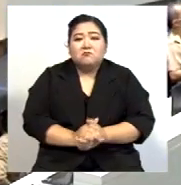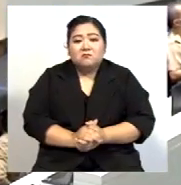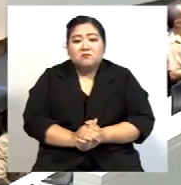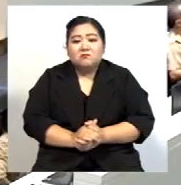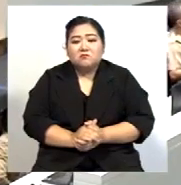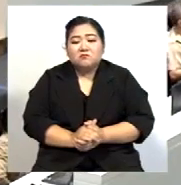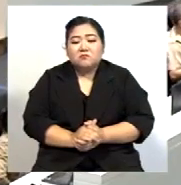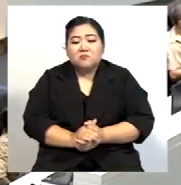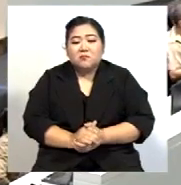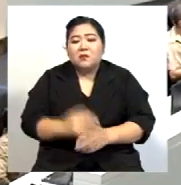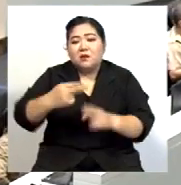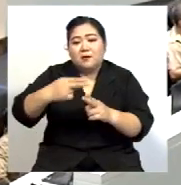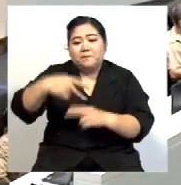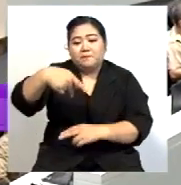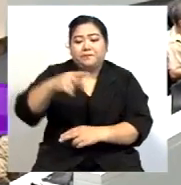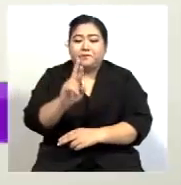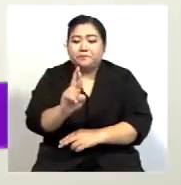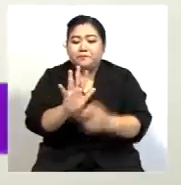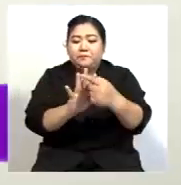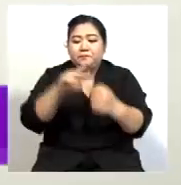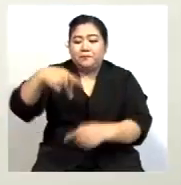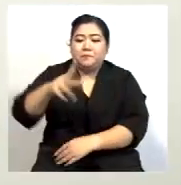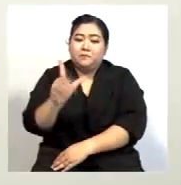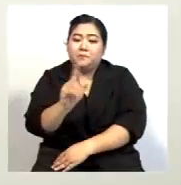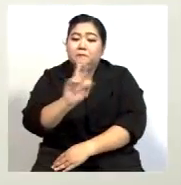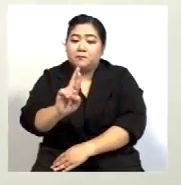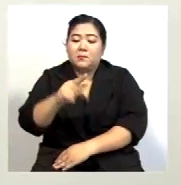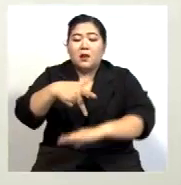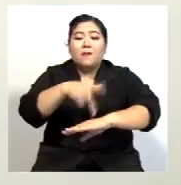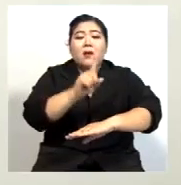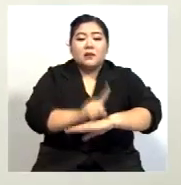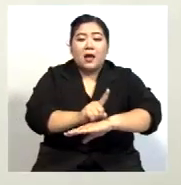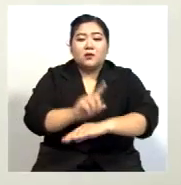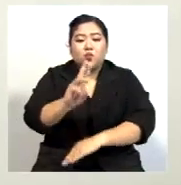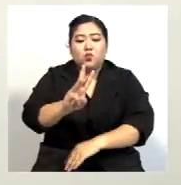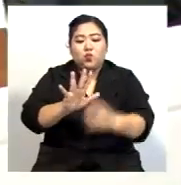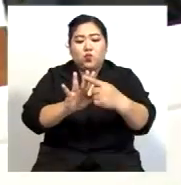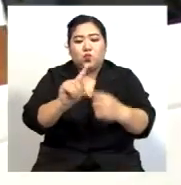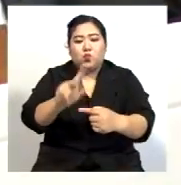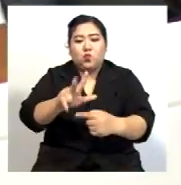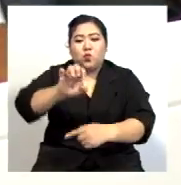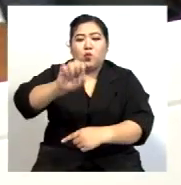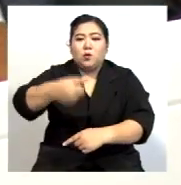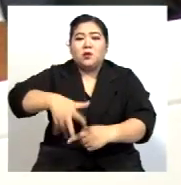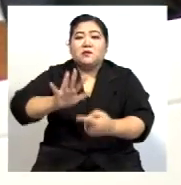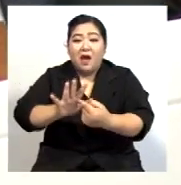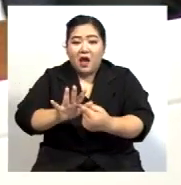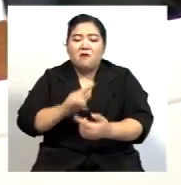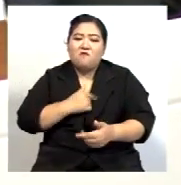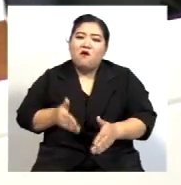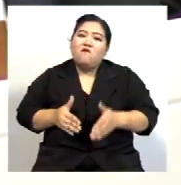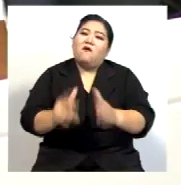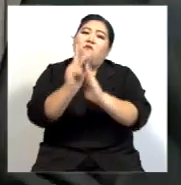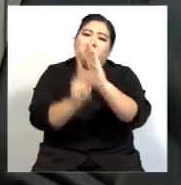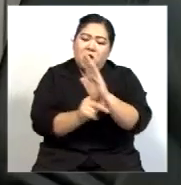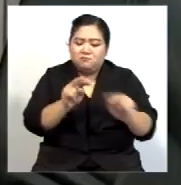นายพรเพชรวิชิตชลชัยประธานวุฒิสภามองในมุมของฝ่ายนิติบัญญัติถึงแนวทางความเป็นไ